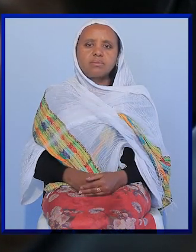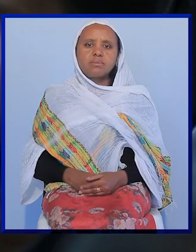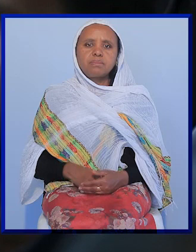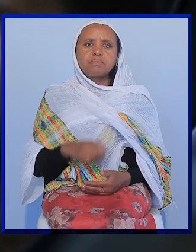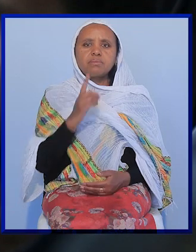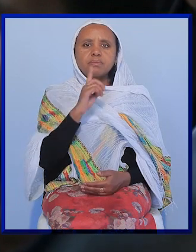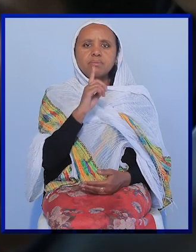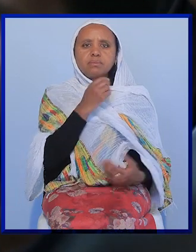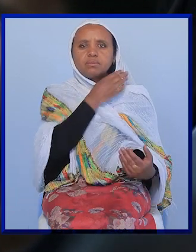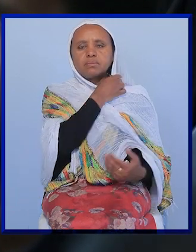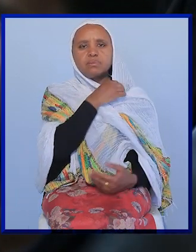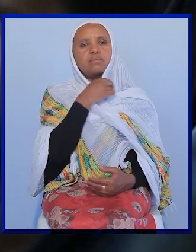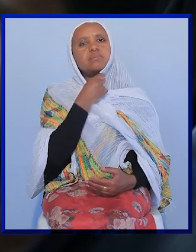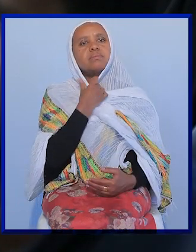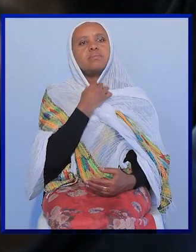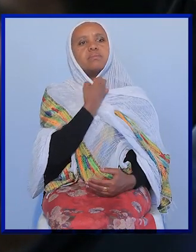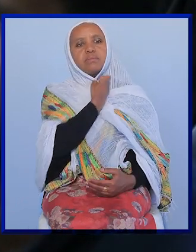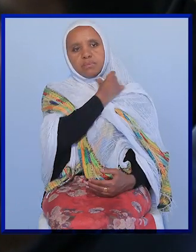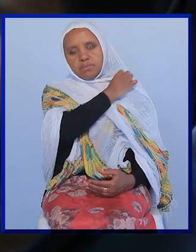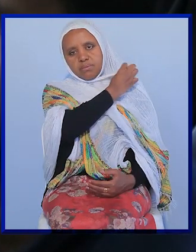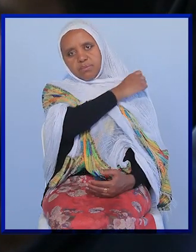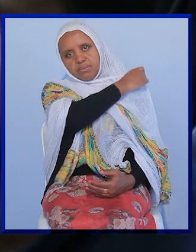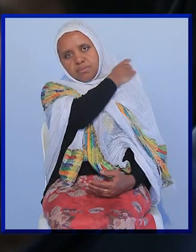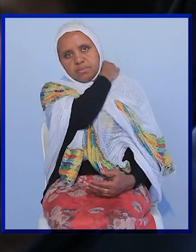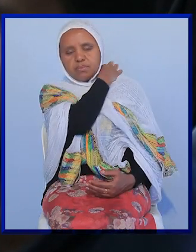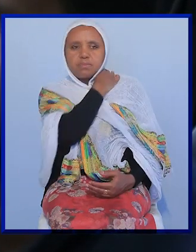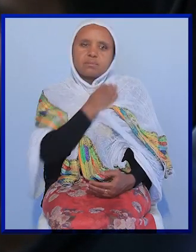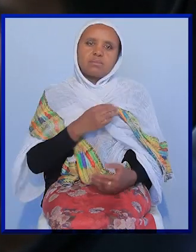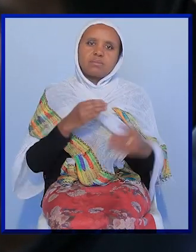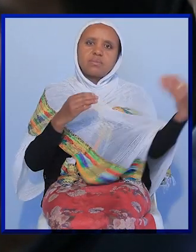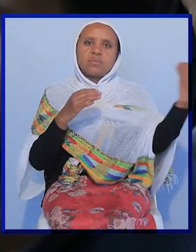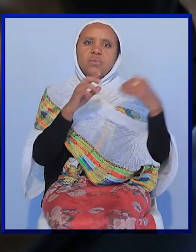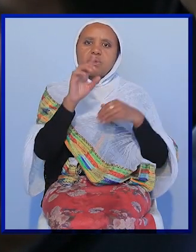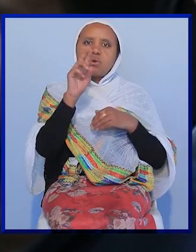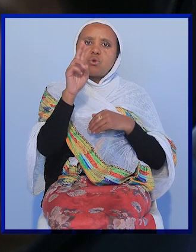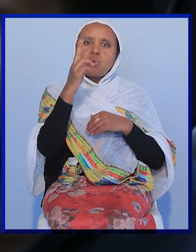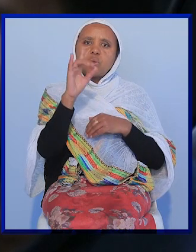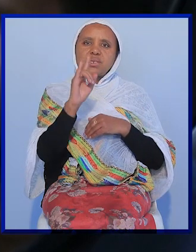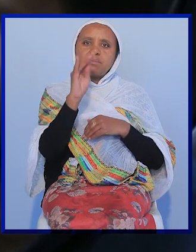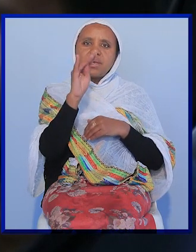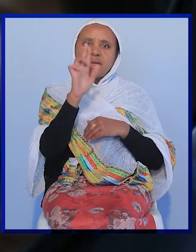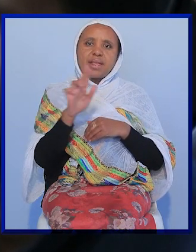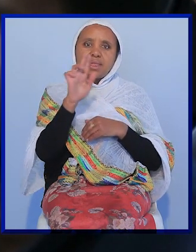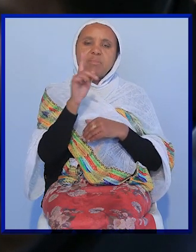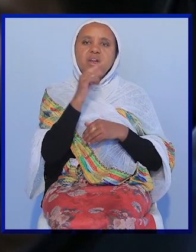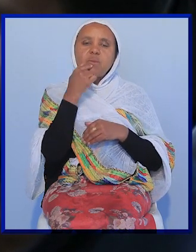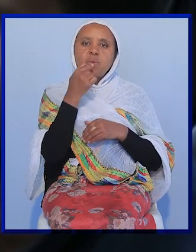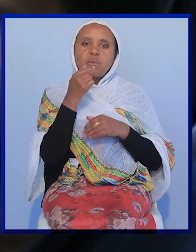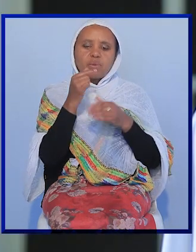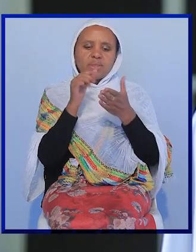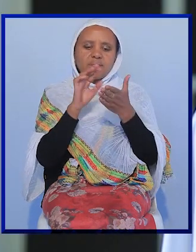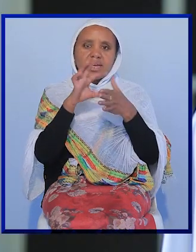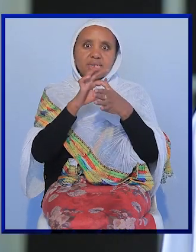ምንድን ነው? ስጋ መጥበሻል አይደለ እንዴ? ሮዝሜሪ ስጋ መጥበሻ